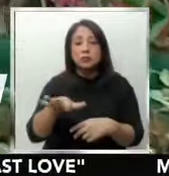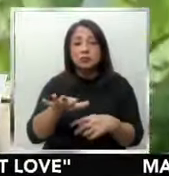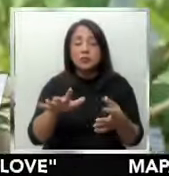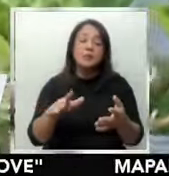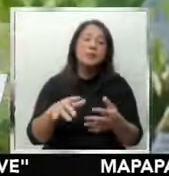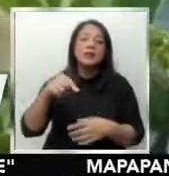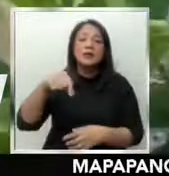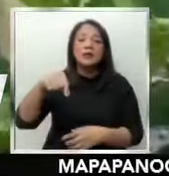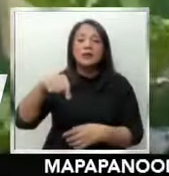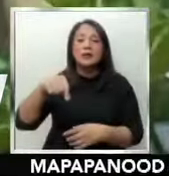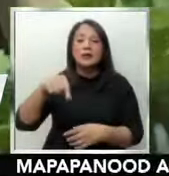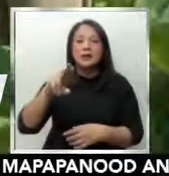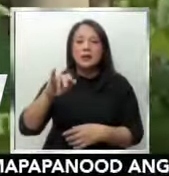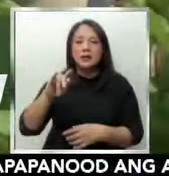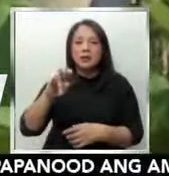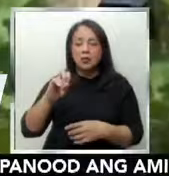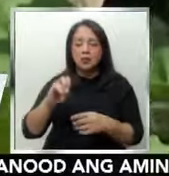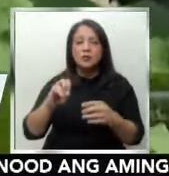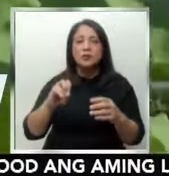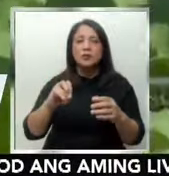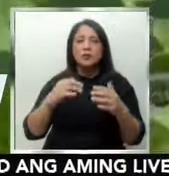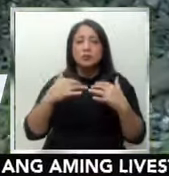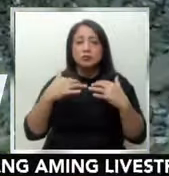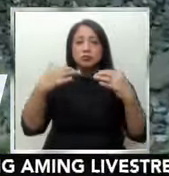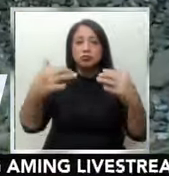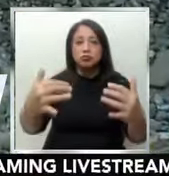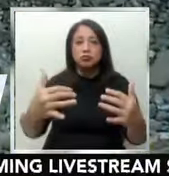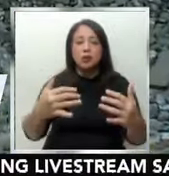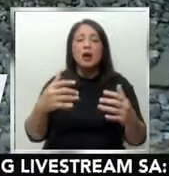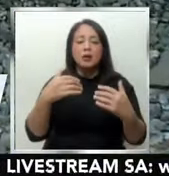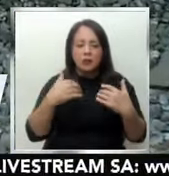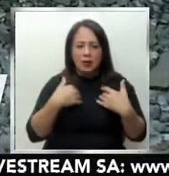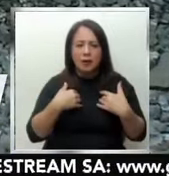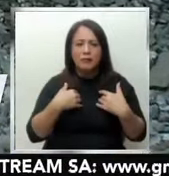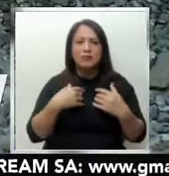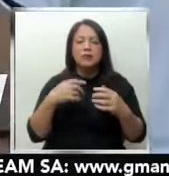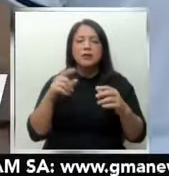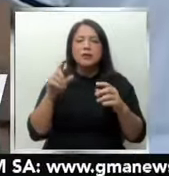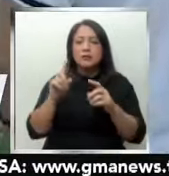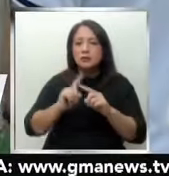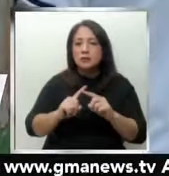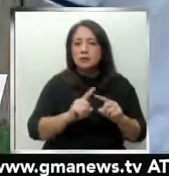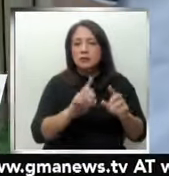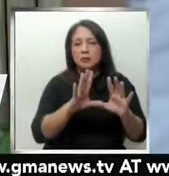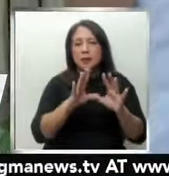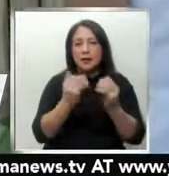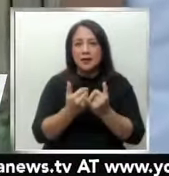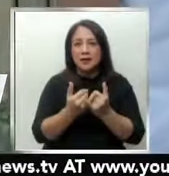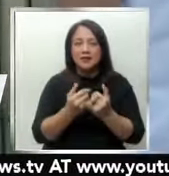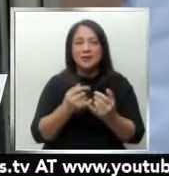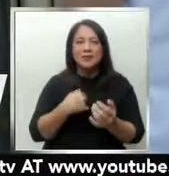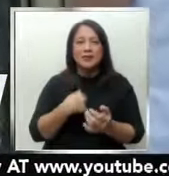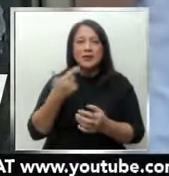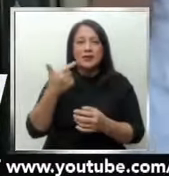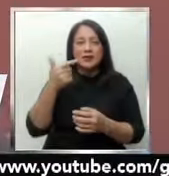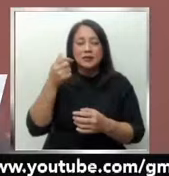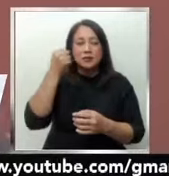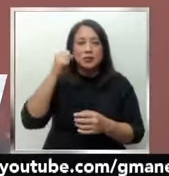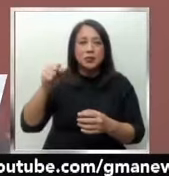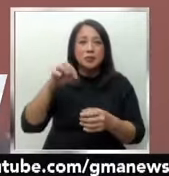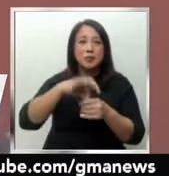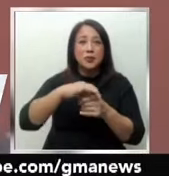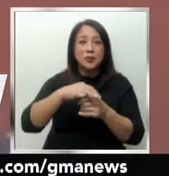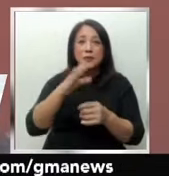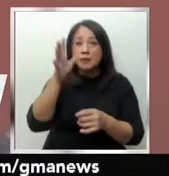stand na gusto niyang magkaroon din sa bawat Barangay version 2.0 raw ito ng green Revolution program ng kanyang ama